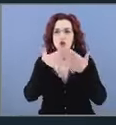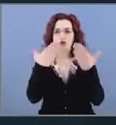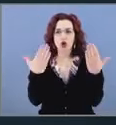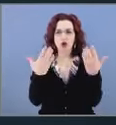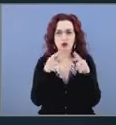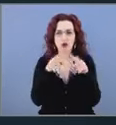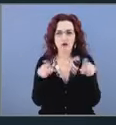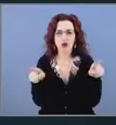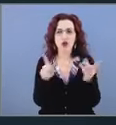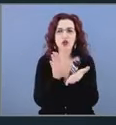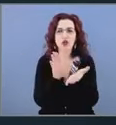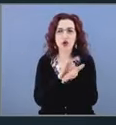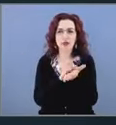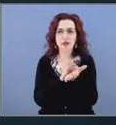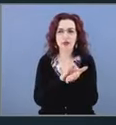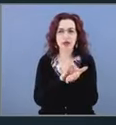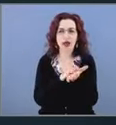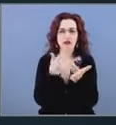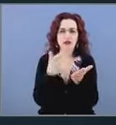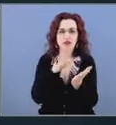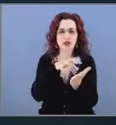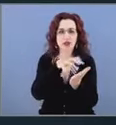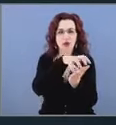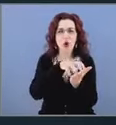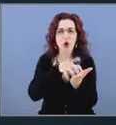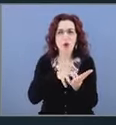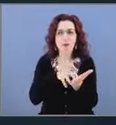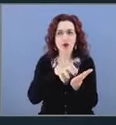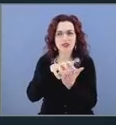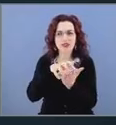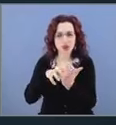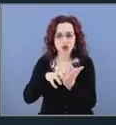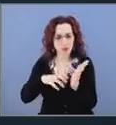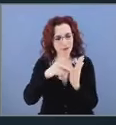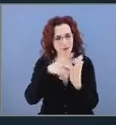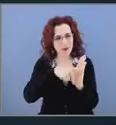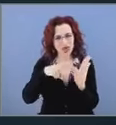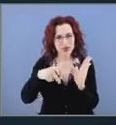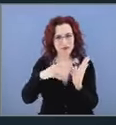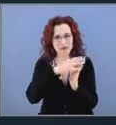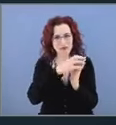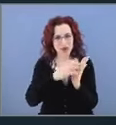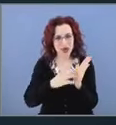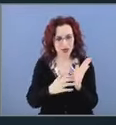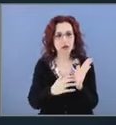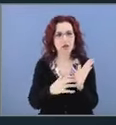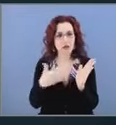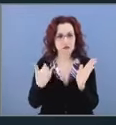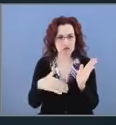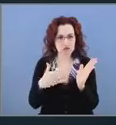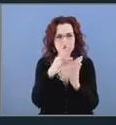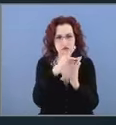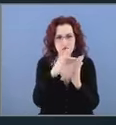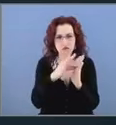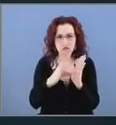linee guida che effettivamente anche noi cerchiamo nel nostro piccolo di seguire con una progettualità